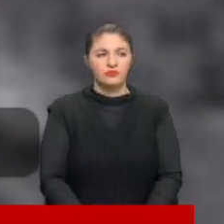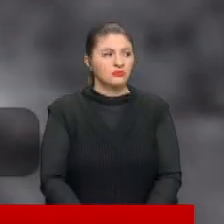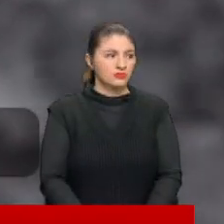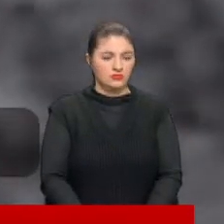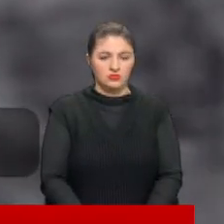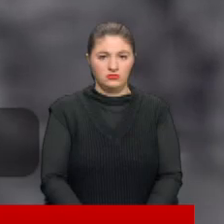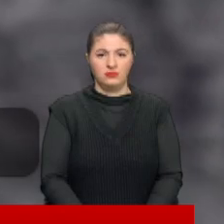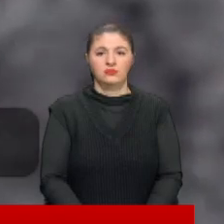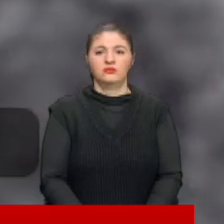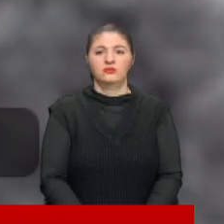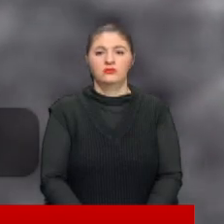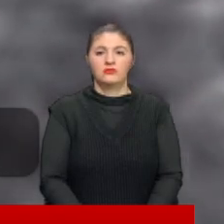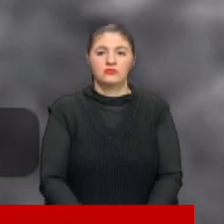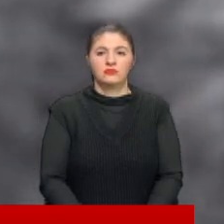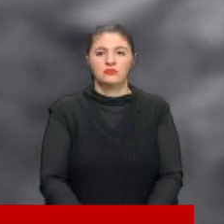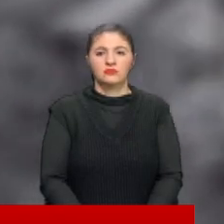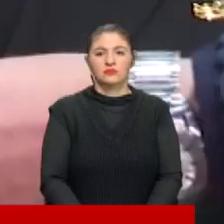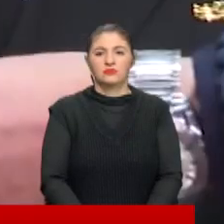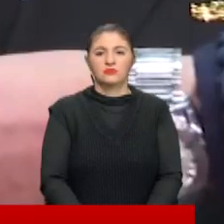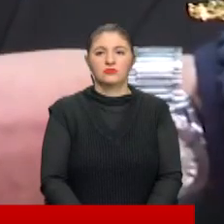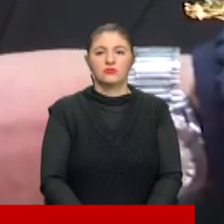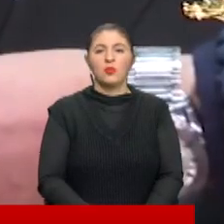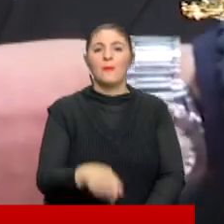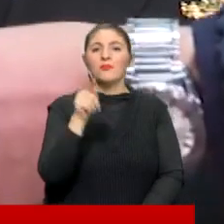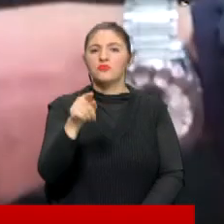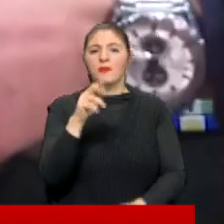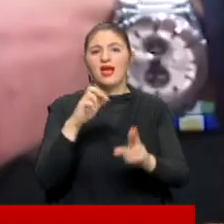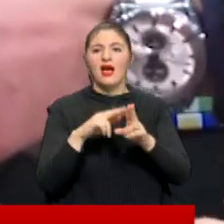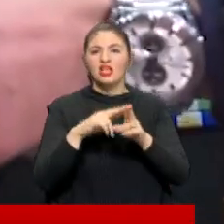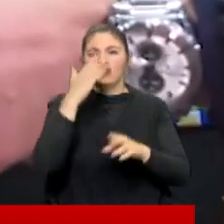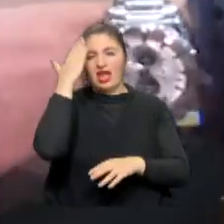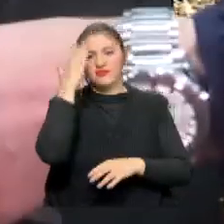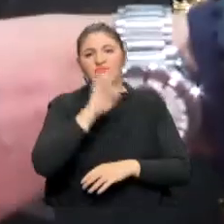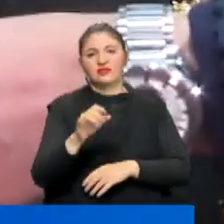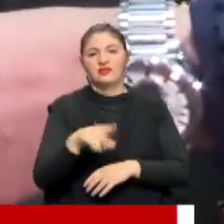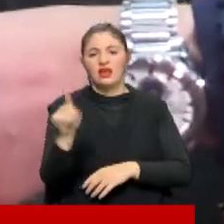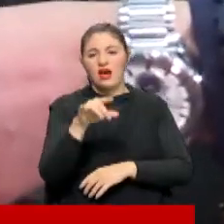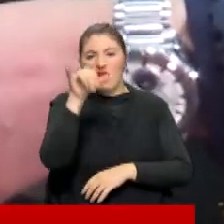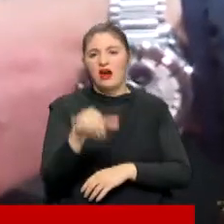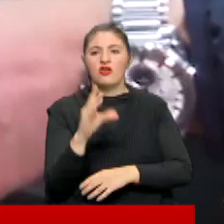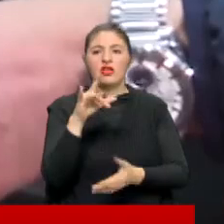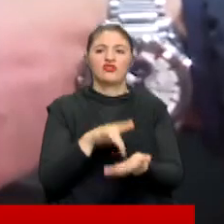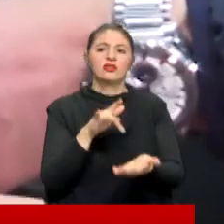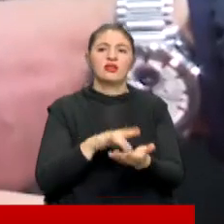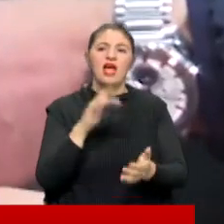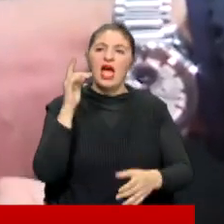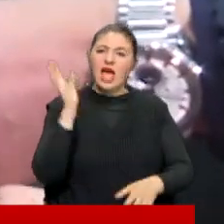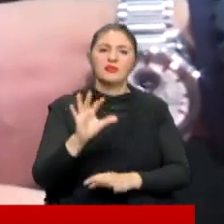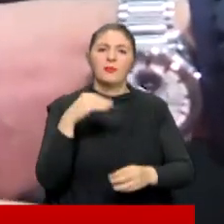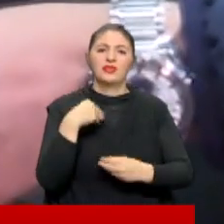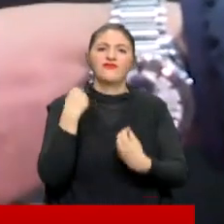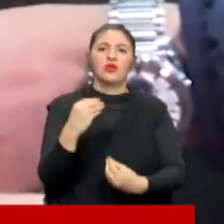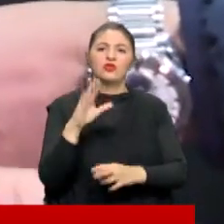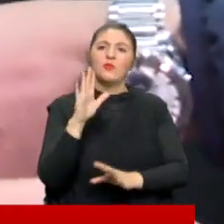çok gü 111 numara Anlaşıldı beklemede bu PKK'lı şerefsizlere hak ettikleri cezayı her seferinde